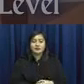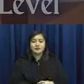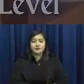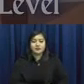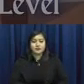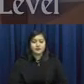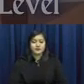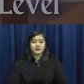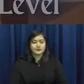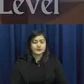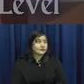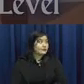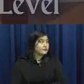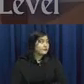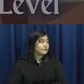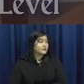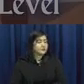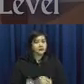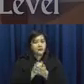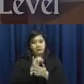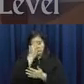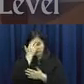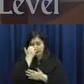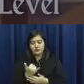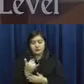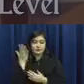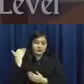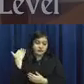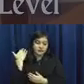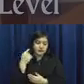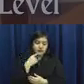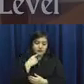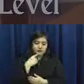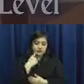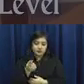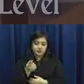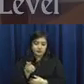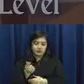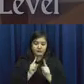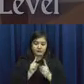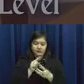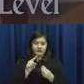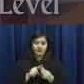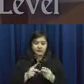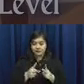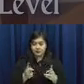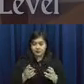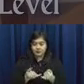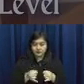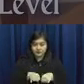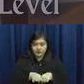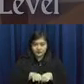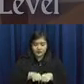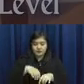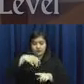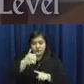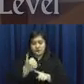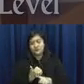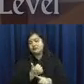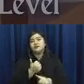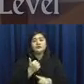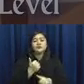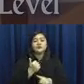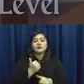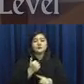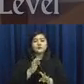nga kung maalala mo, Sir Rudy, pinag-usapan natin last time, it is very important na ang bawat pamilya, mailagay bawat fathers,